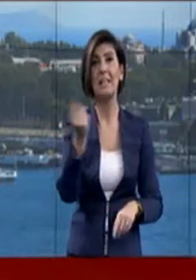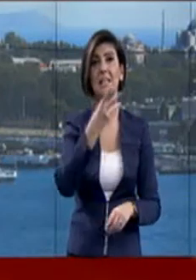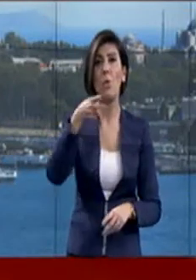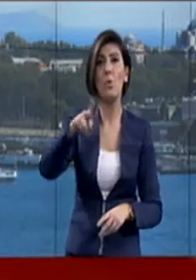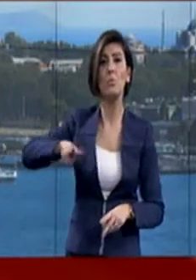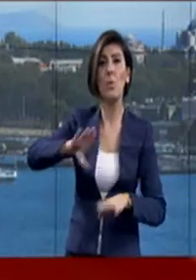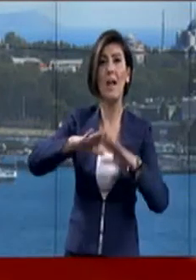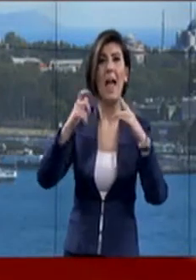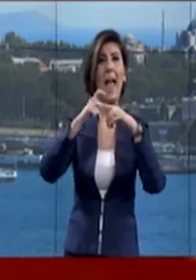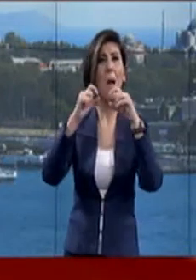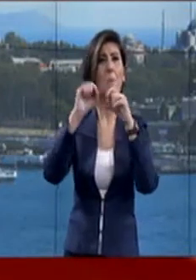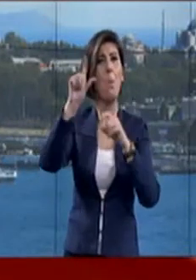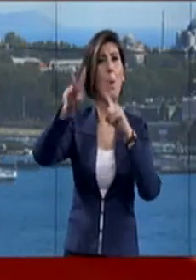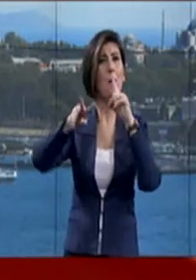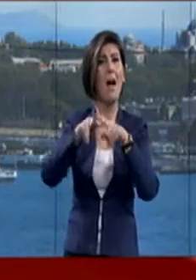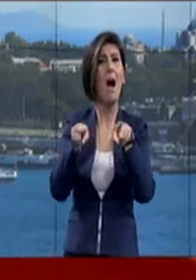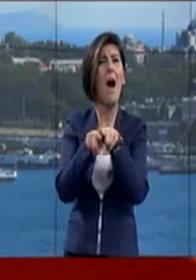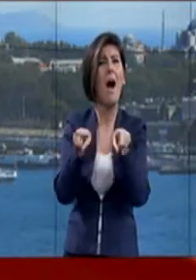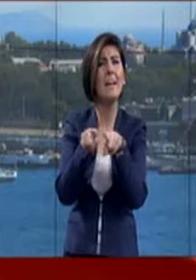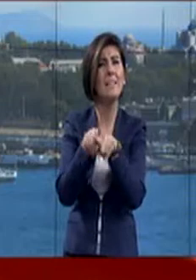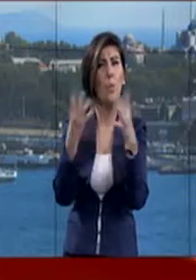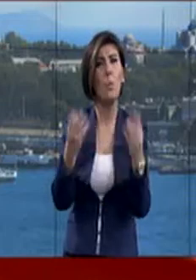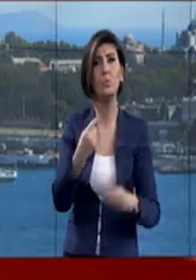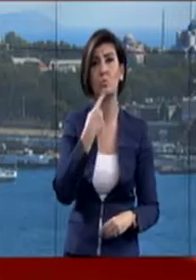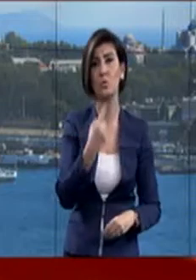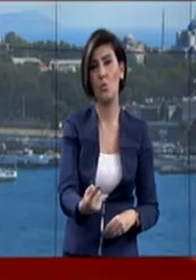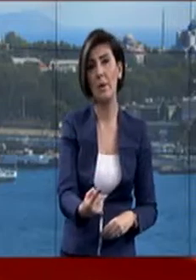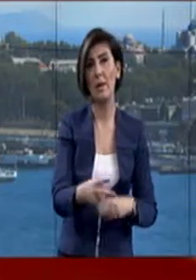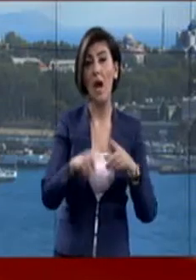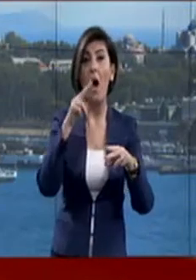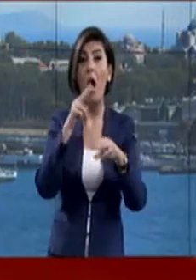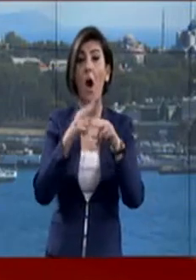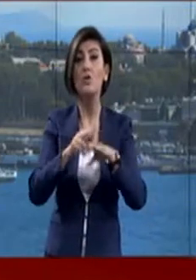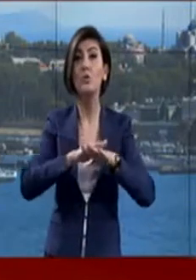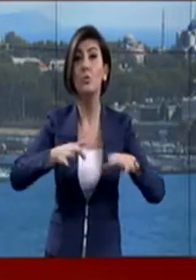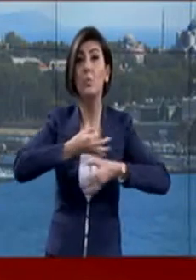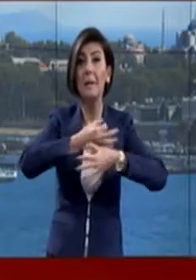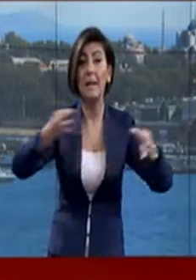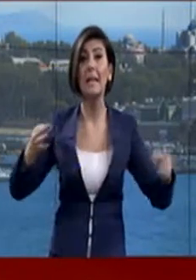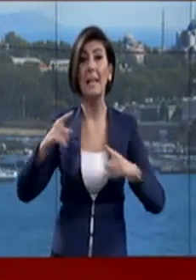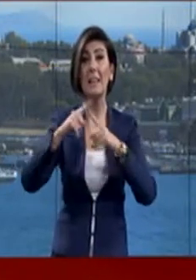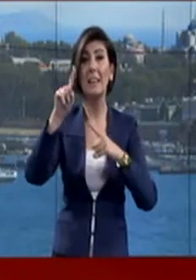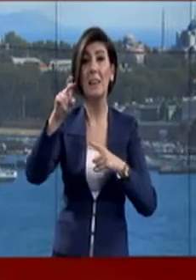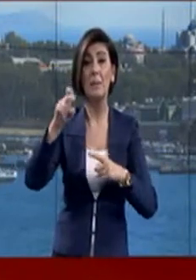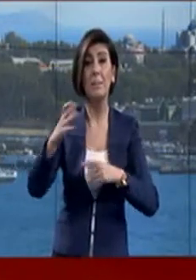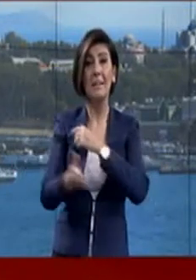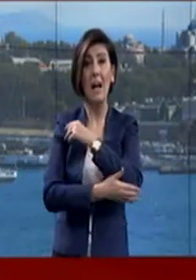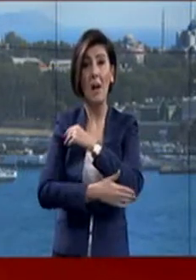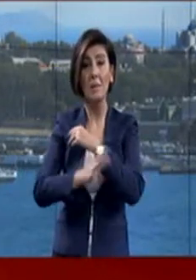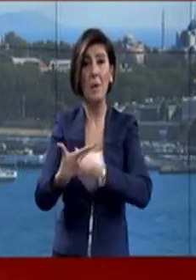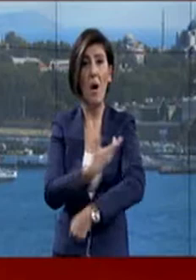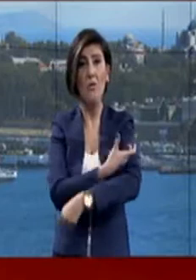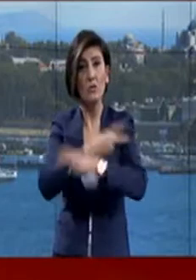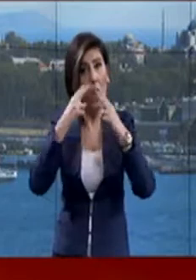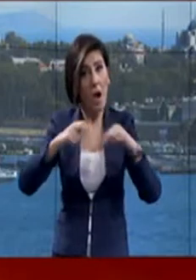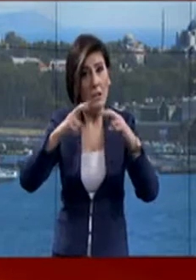açan Ebola salgınıyla aynı kategoride ele alacağını da duyurdu. Acil durum ilanı tıbbi yardım ve aşı araştırmalarının